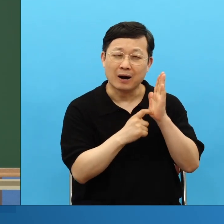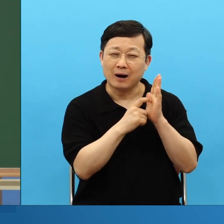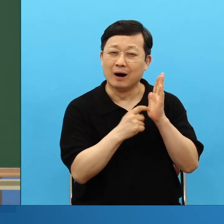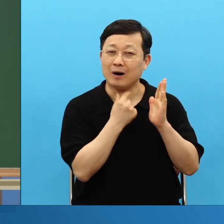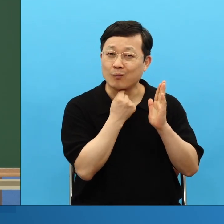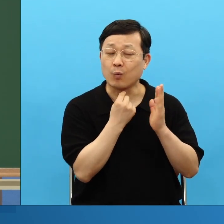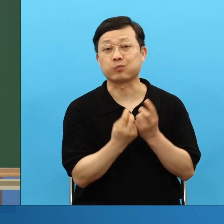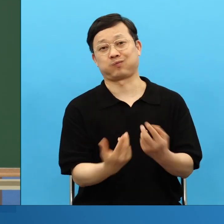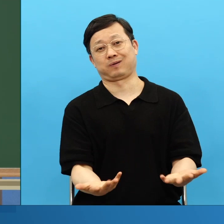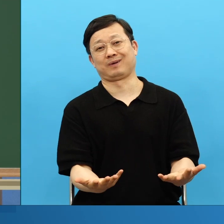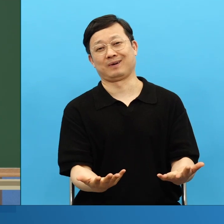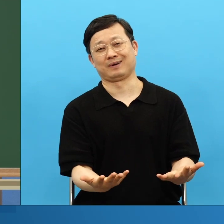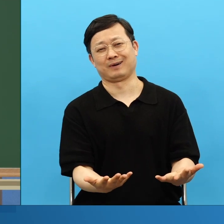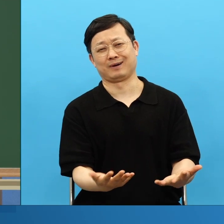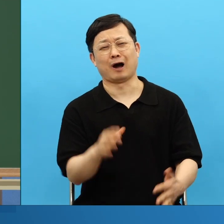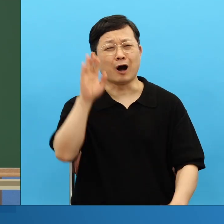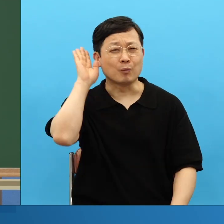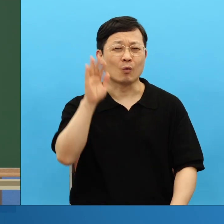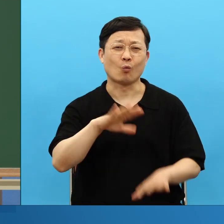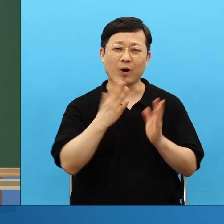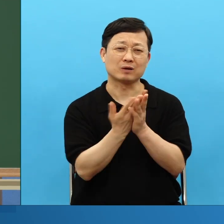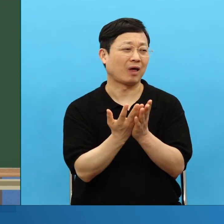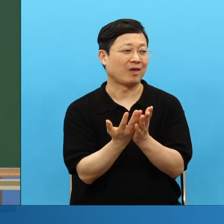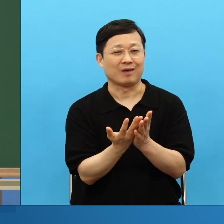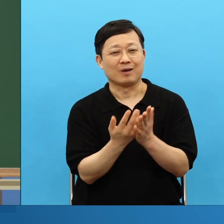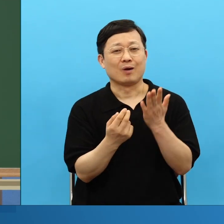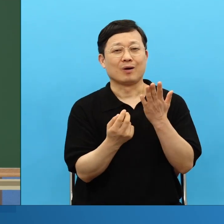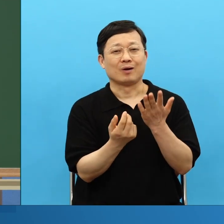그러면 정말 참 어렵습니다.